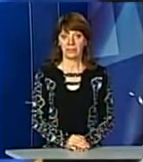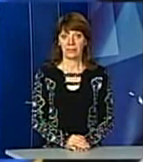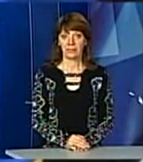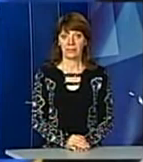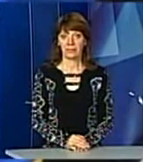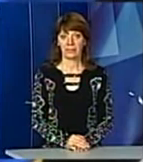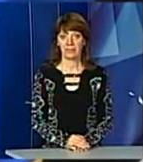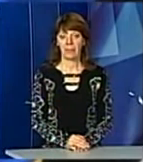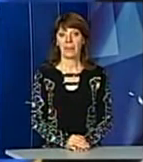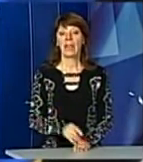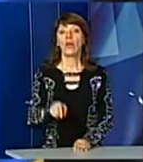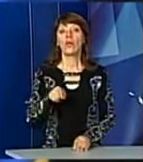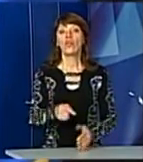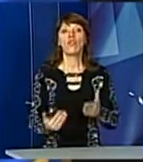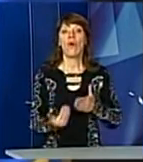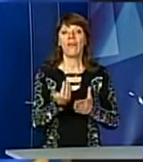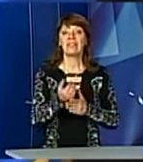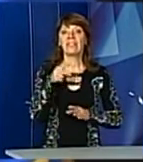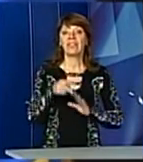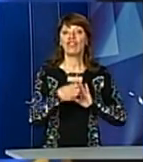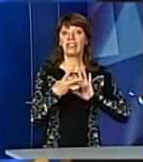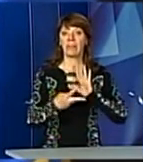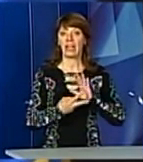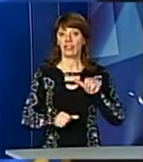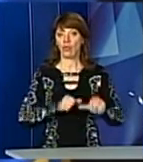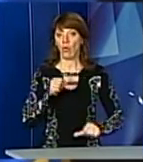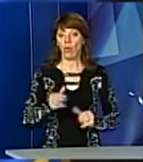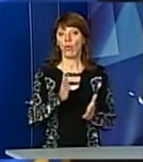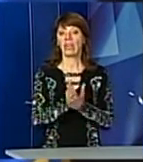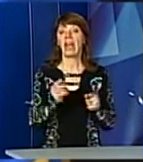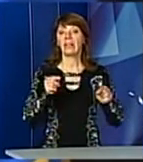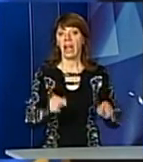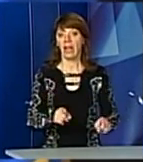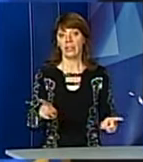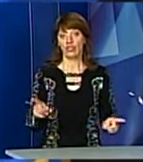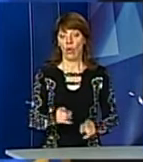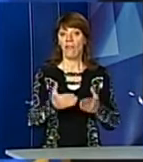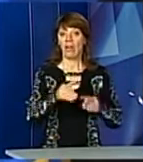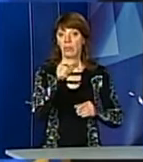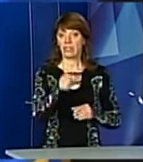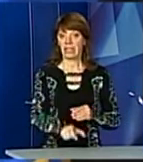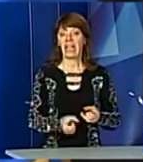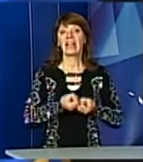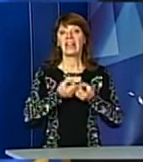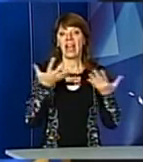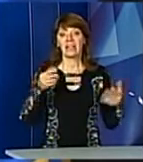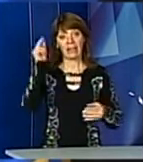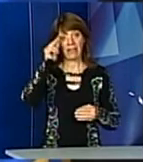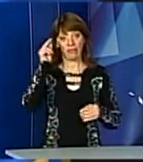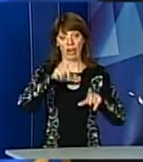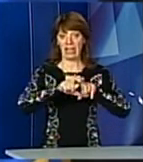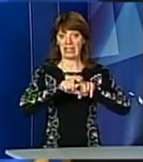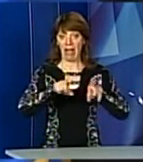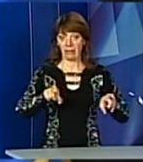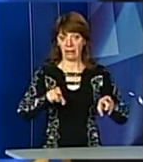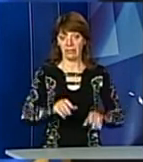12. Головною ж новацією 2017 року є те, що випускники денних загальноосвітніх навчальних